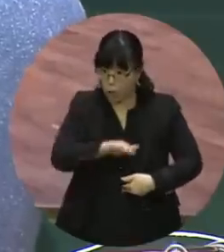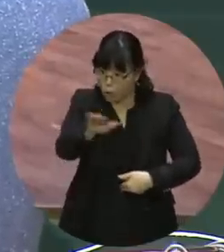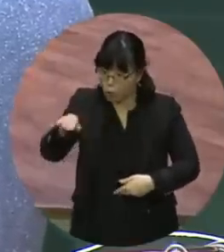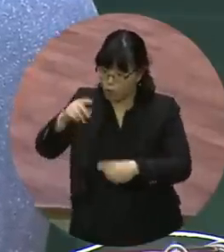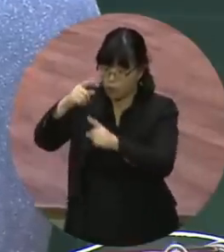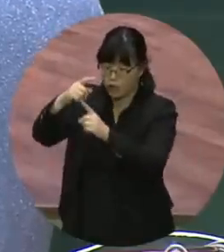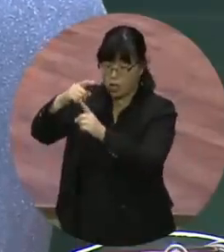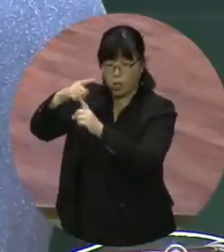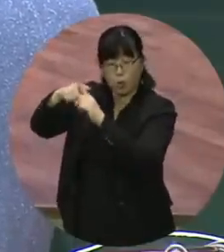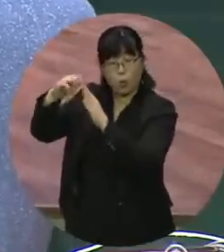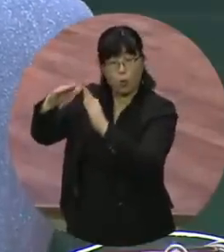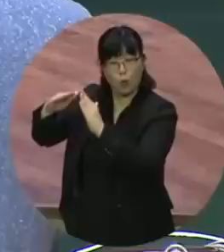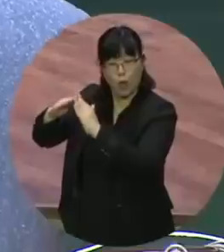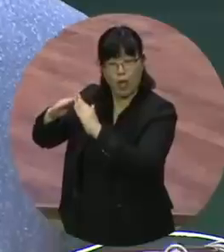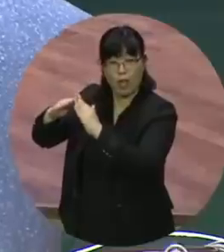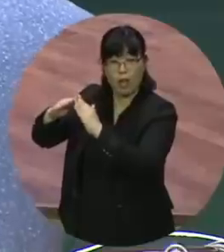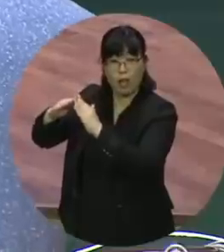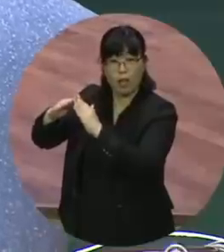237 나라 복음화